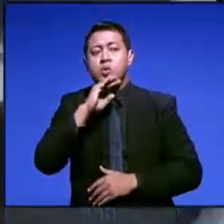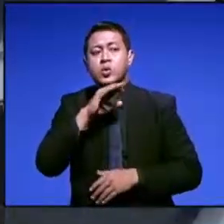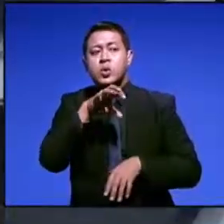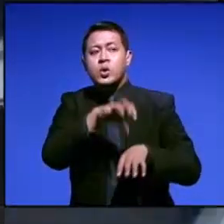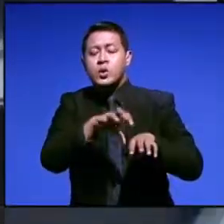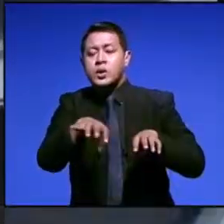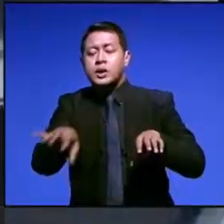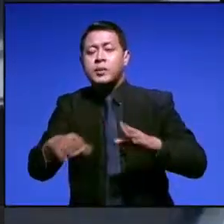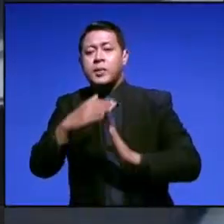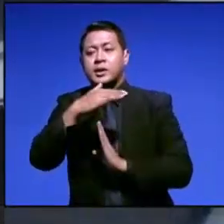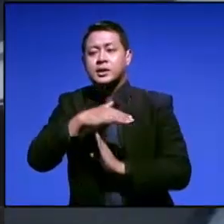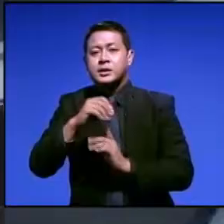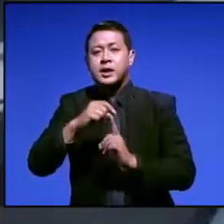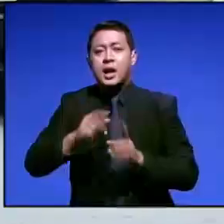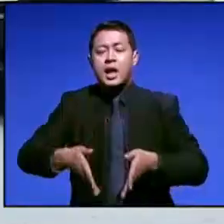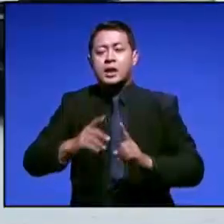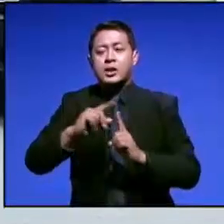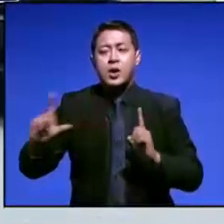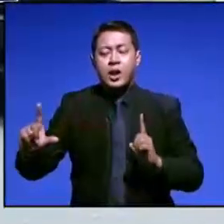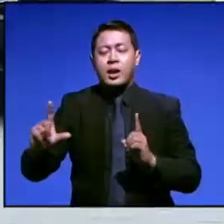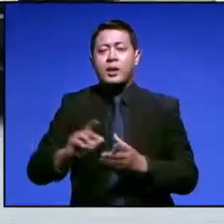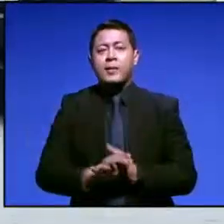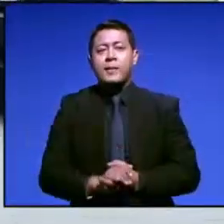tempat peristirahatan jalan tol.